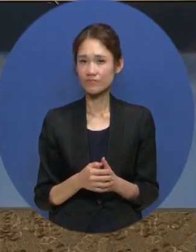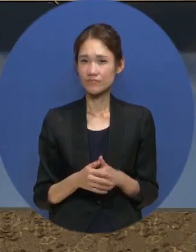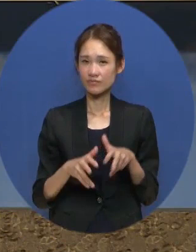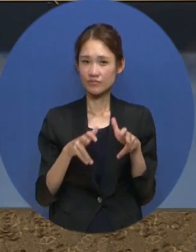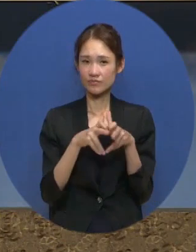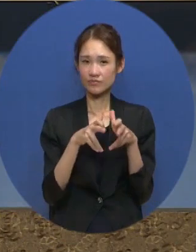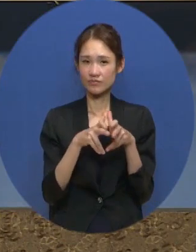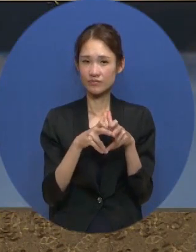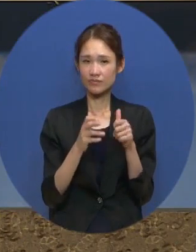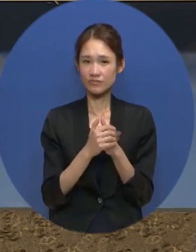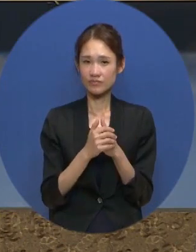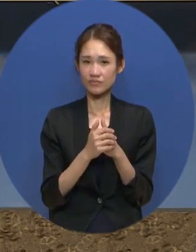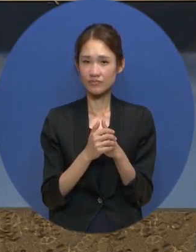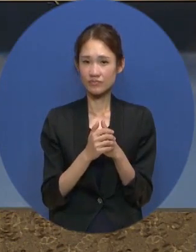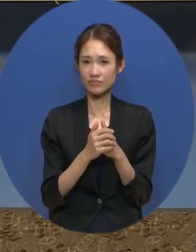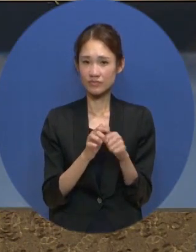장애